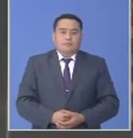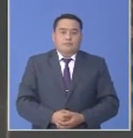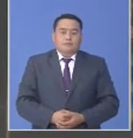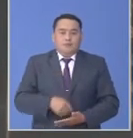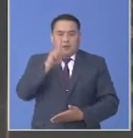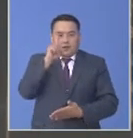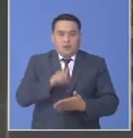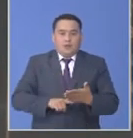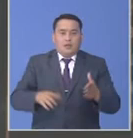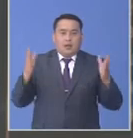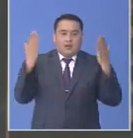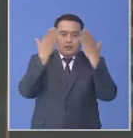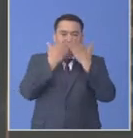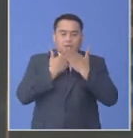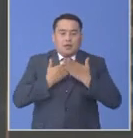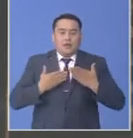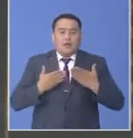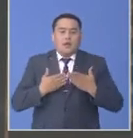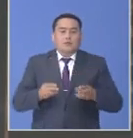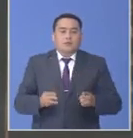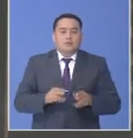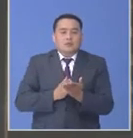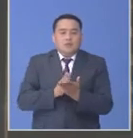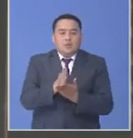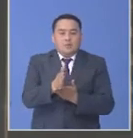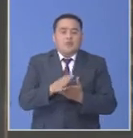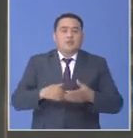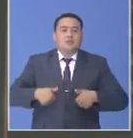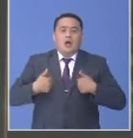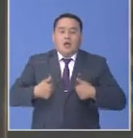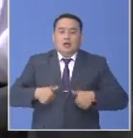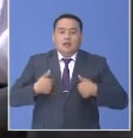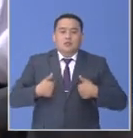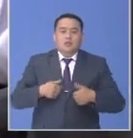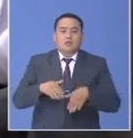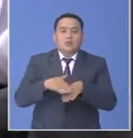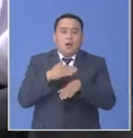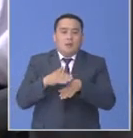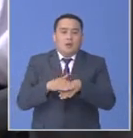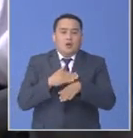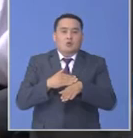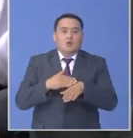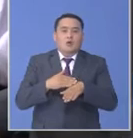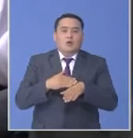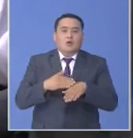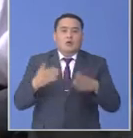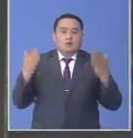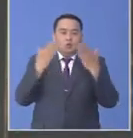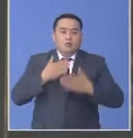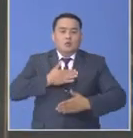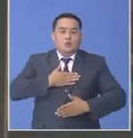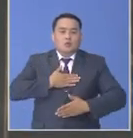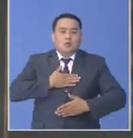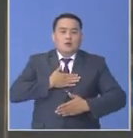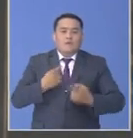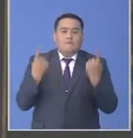Религия ислам стремится к миру и справедливости в государстве и в обществе и призывает к этому. Помимо религиозных дел, у нас должны быть